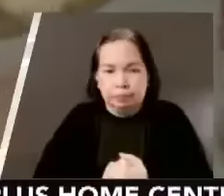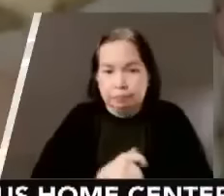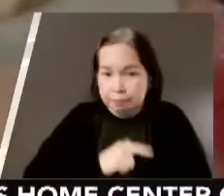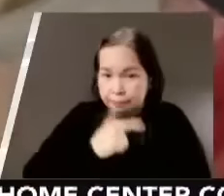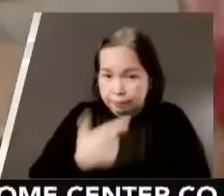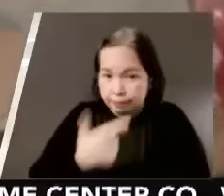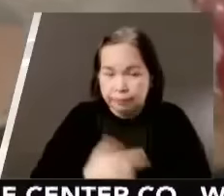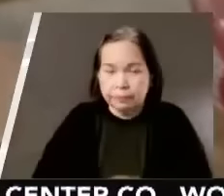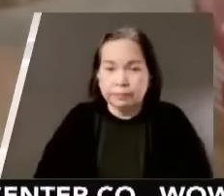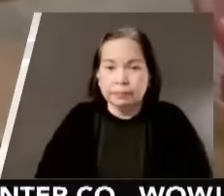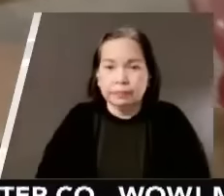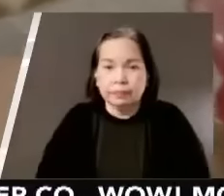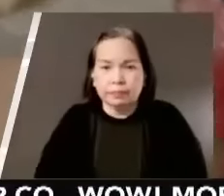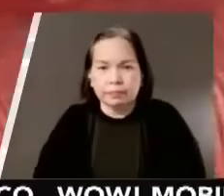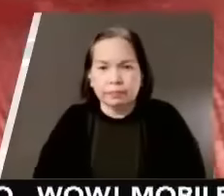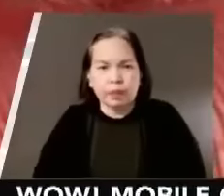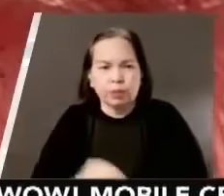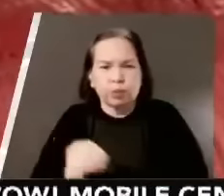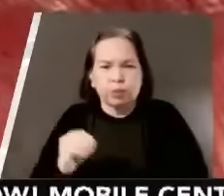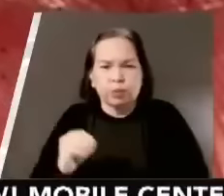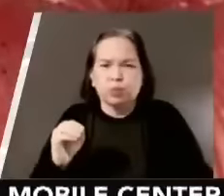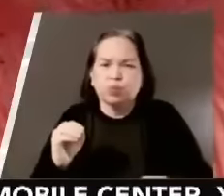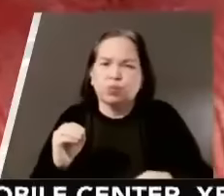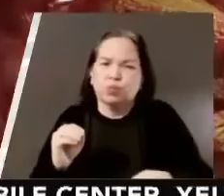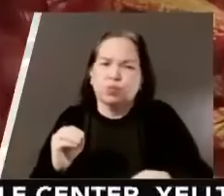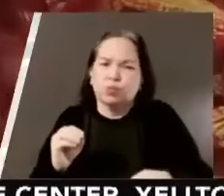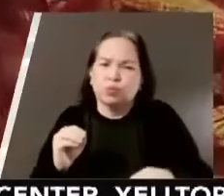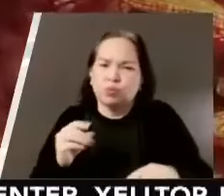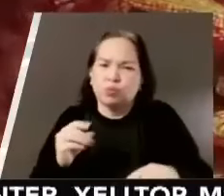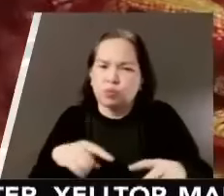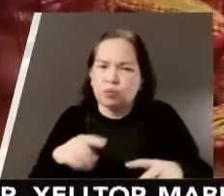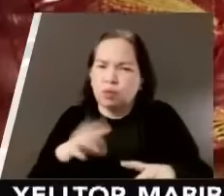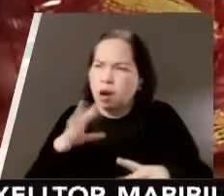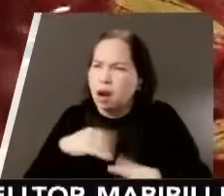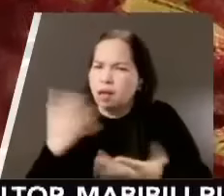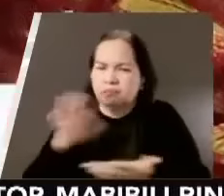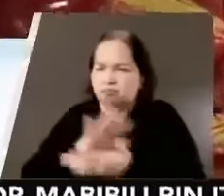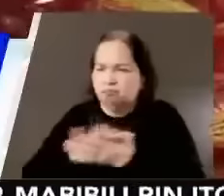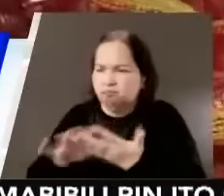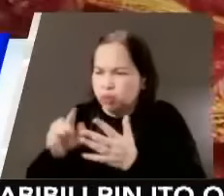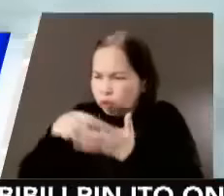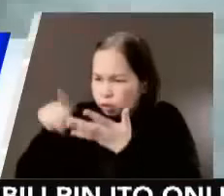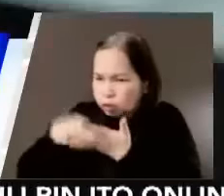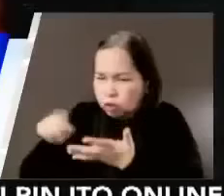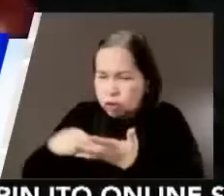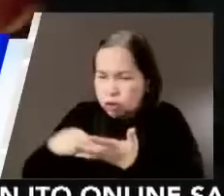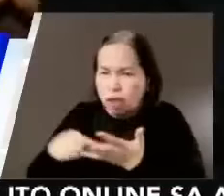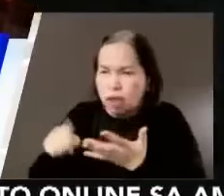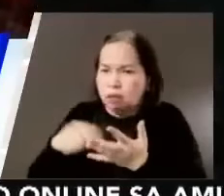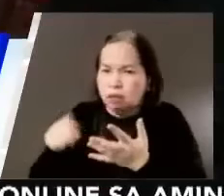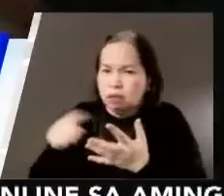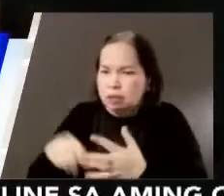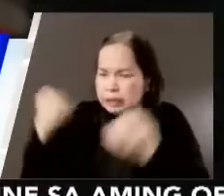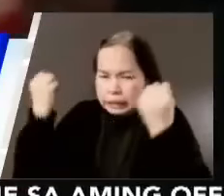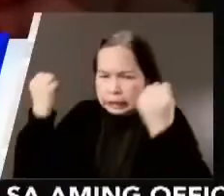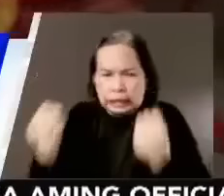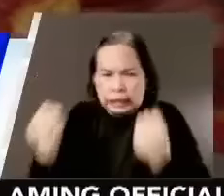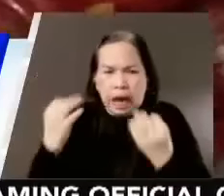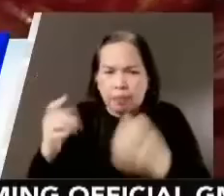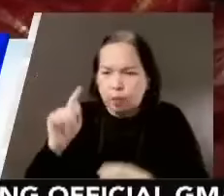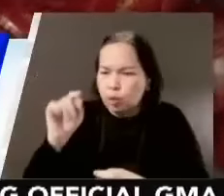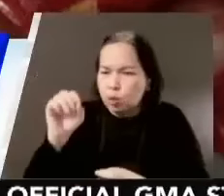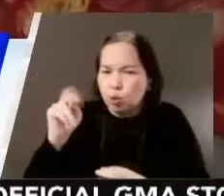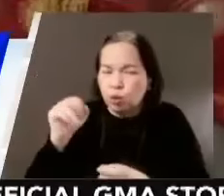Walang mga sanitary and phytosanitary import clearance ang daan-daang toneladang gulay na ito na nasamsam noong Agosto